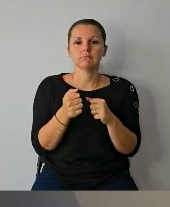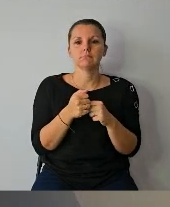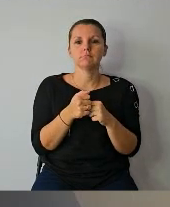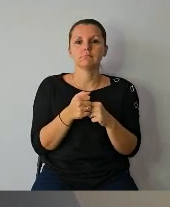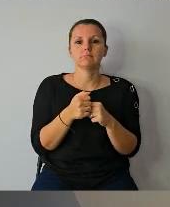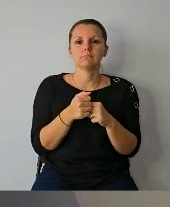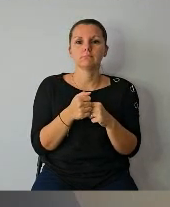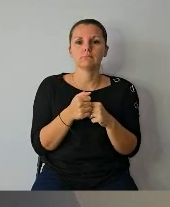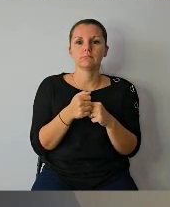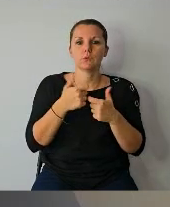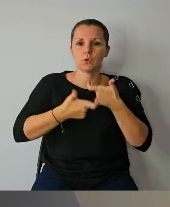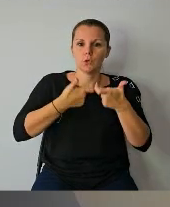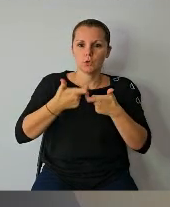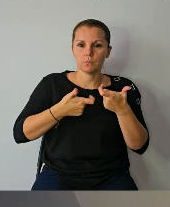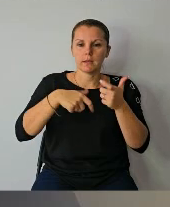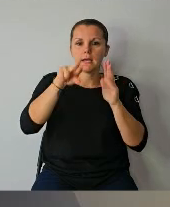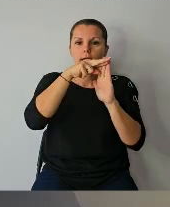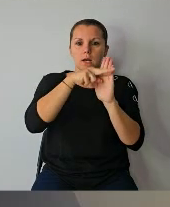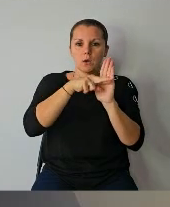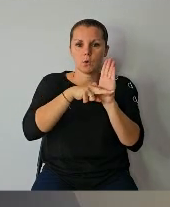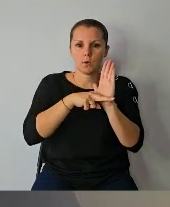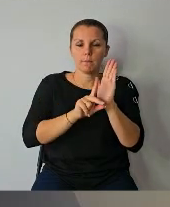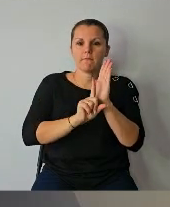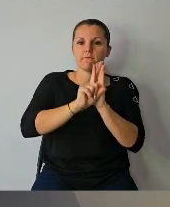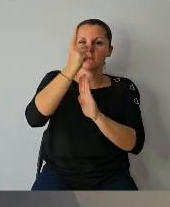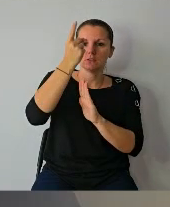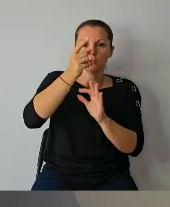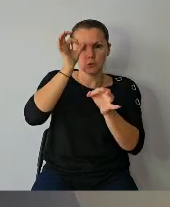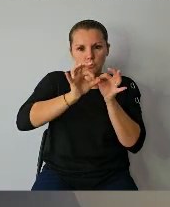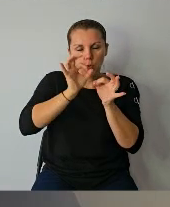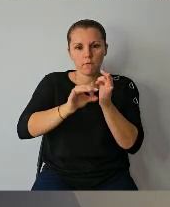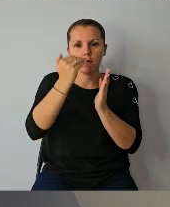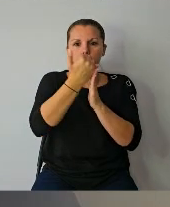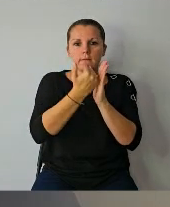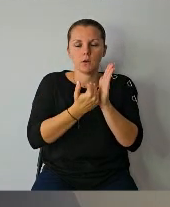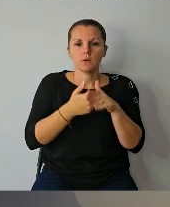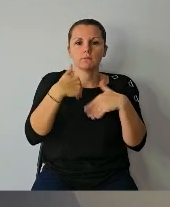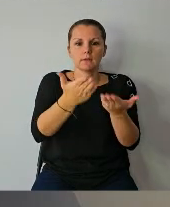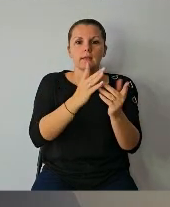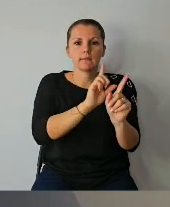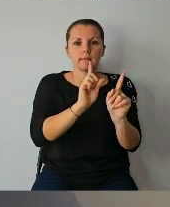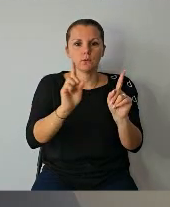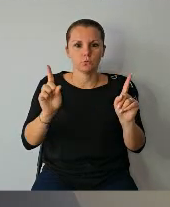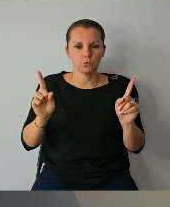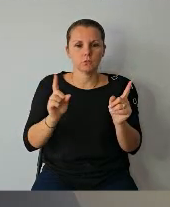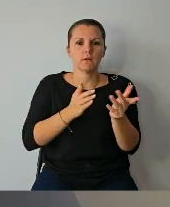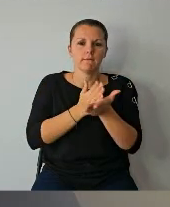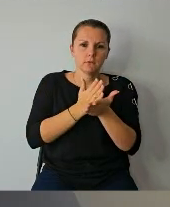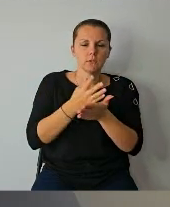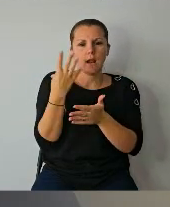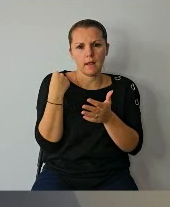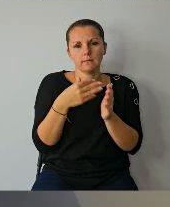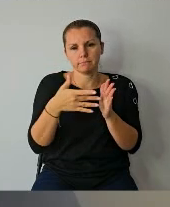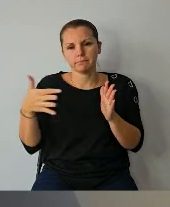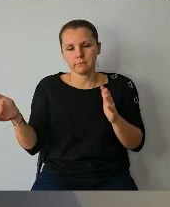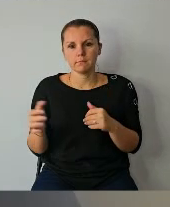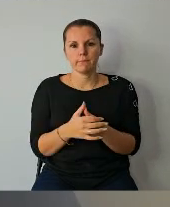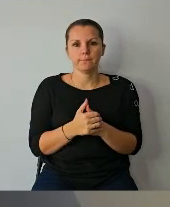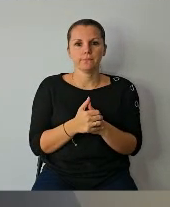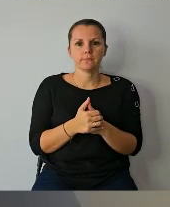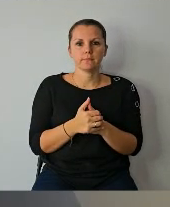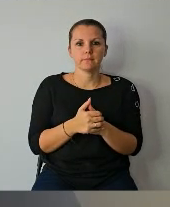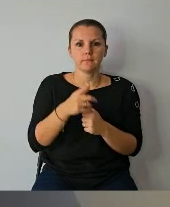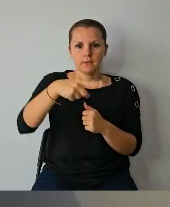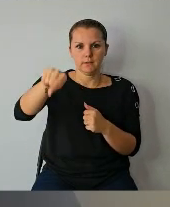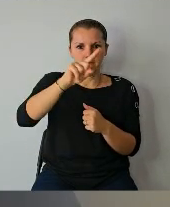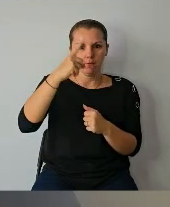dotyczącej udzielania, ustalenia regulaminu określającego wysokość oraz szczegółowe warunki przyznawania nauczycielom dodatków za wysługę lat i tak dalej. Jak